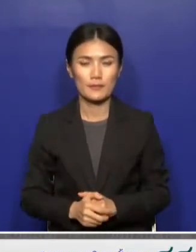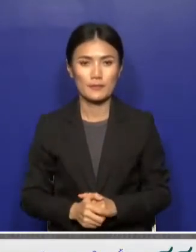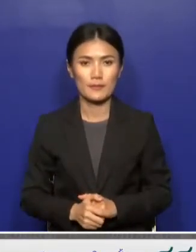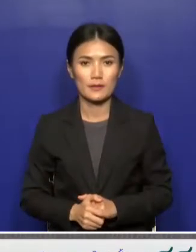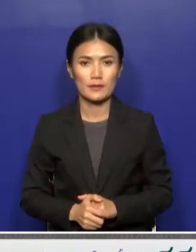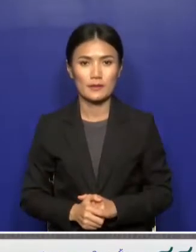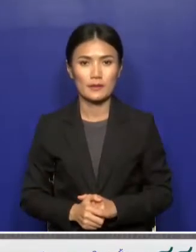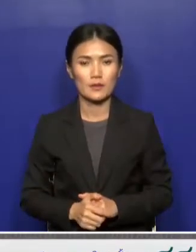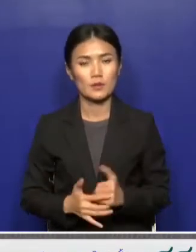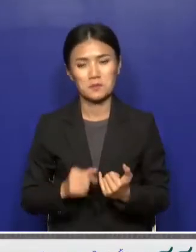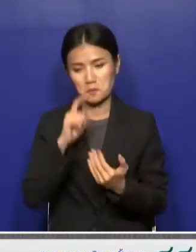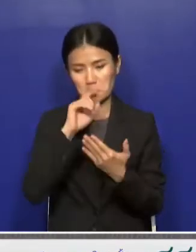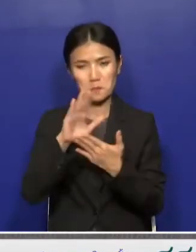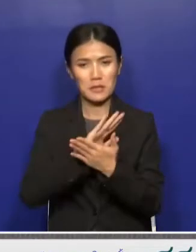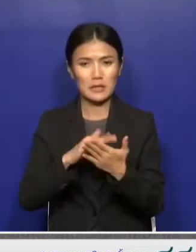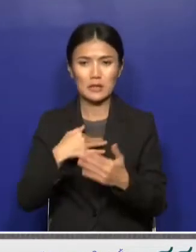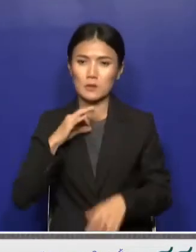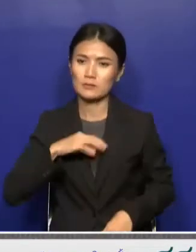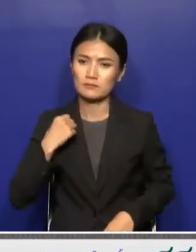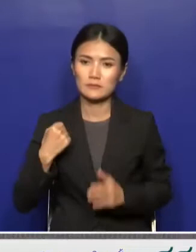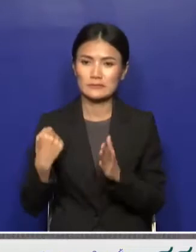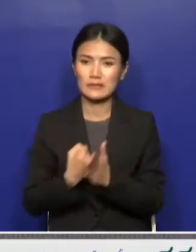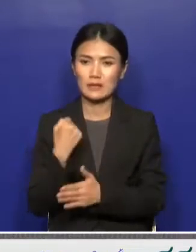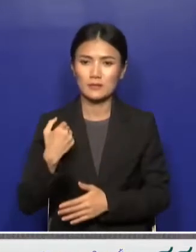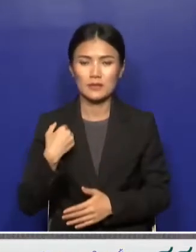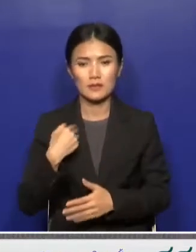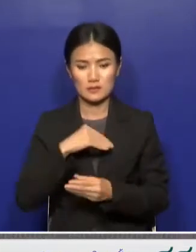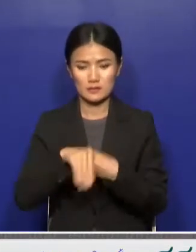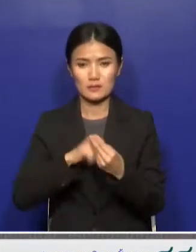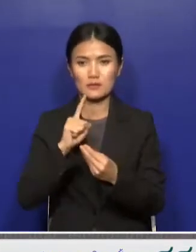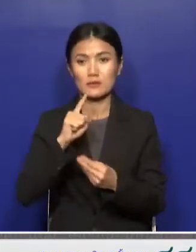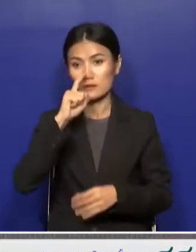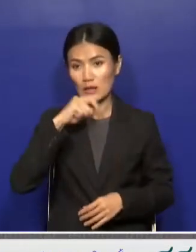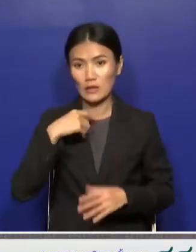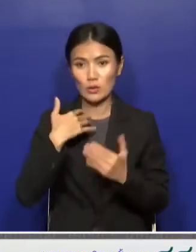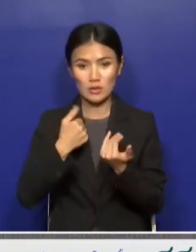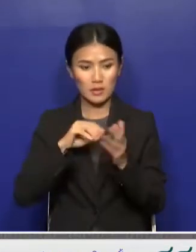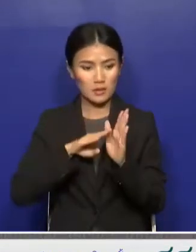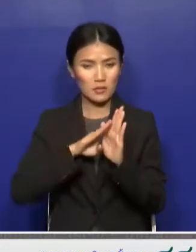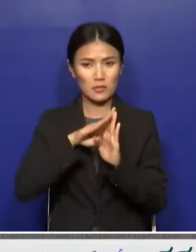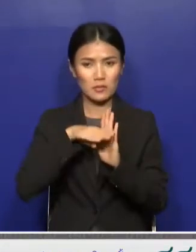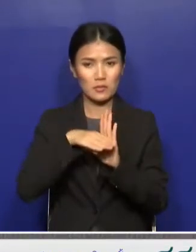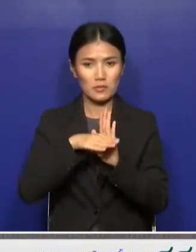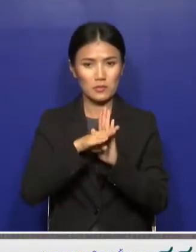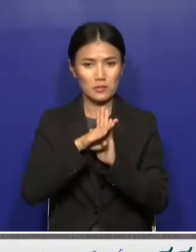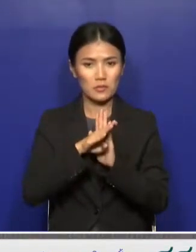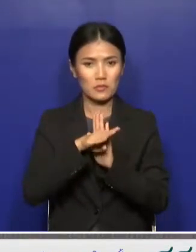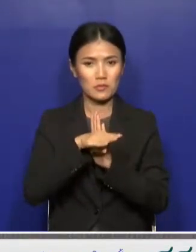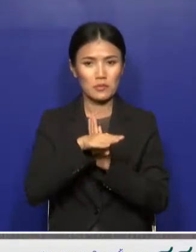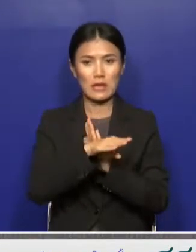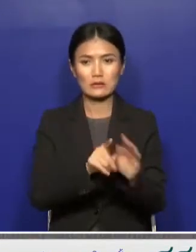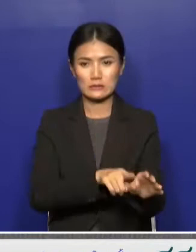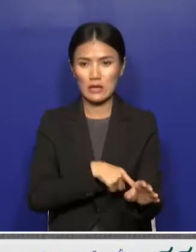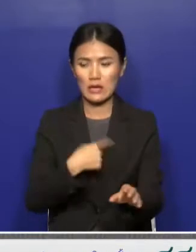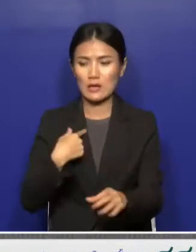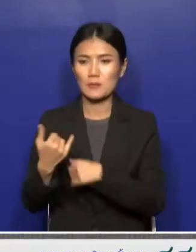เสียดายครับว่าเราโตช้ากว่าเพื่อนบ้านนะครับประเทศในย่านอาเซียนรอบข้างเราเนี่ยนะครับจากเดิมใน